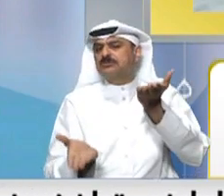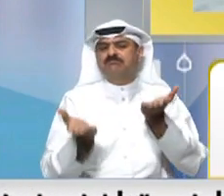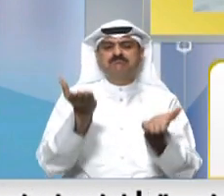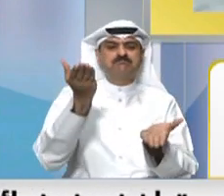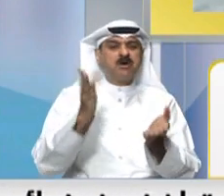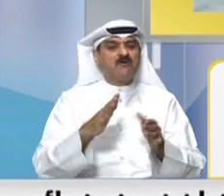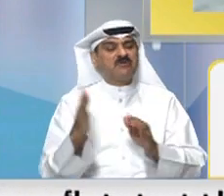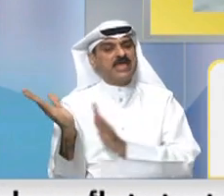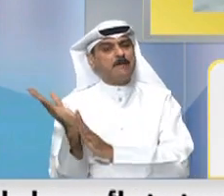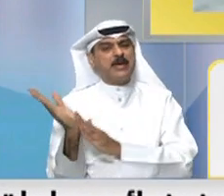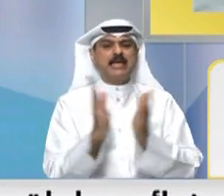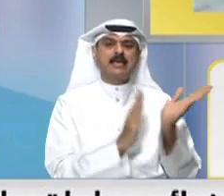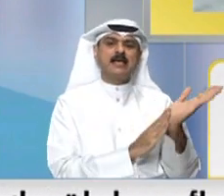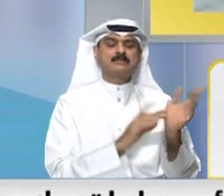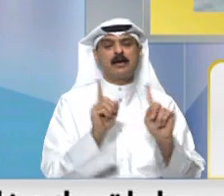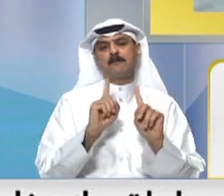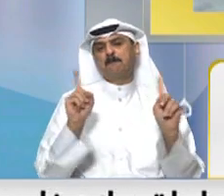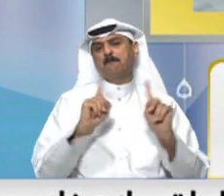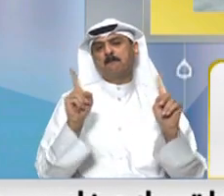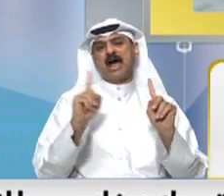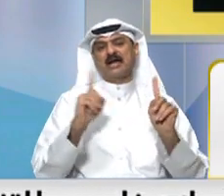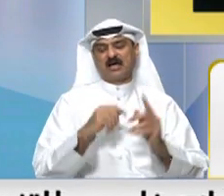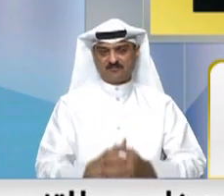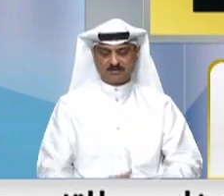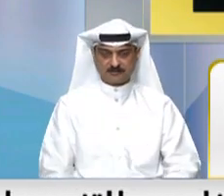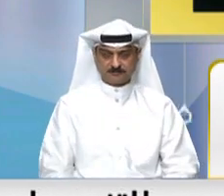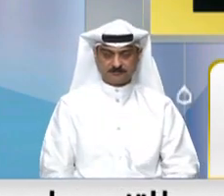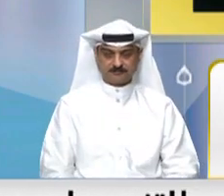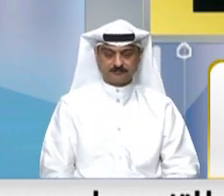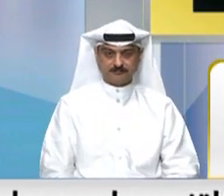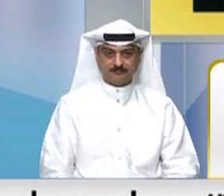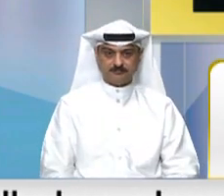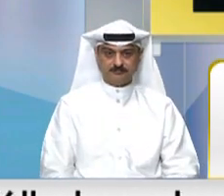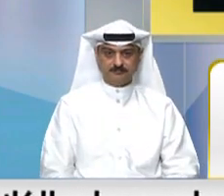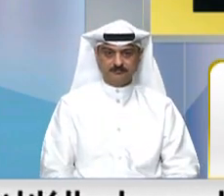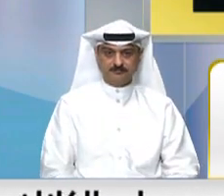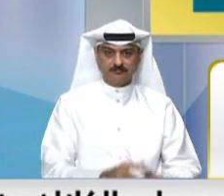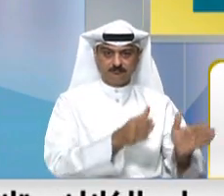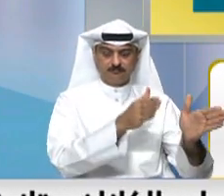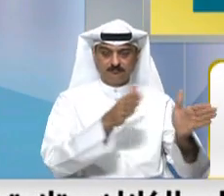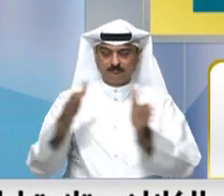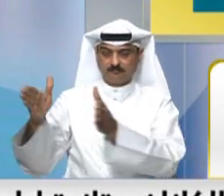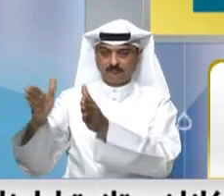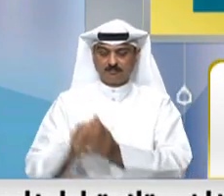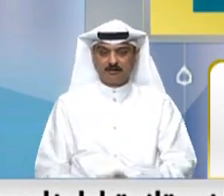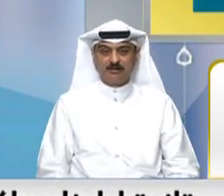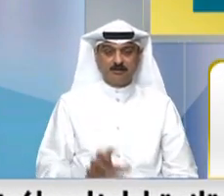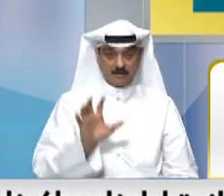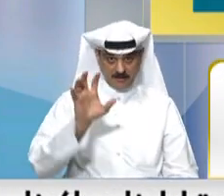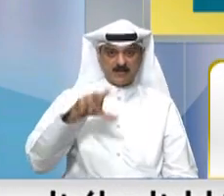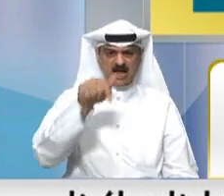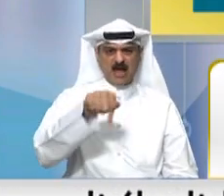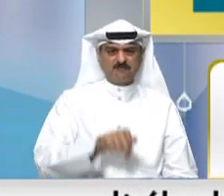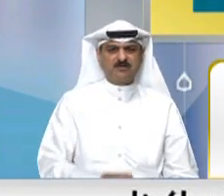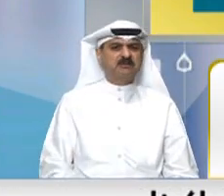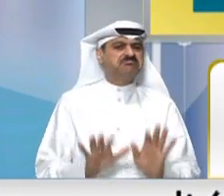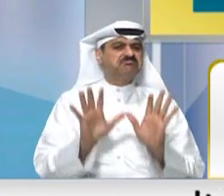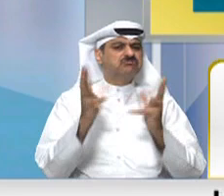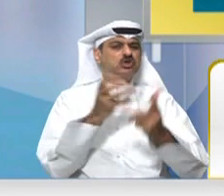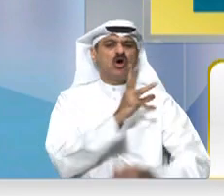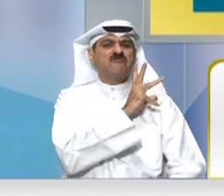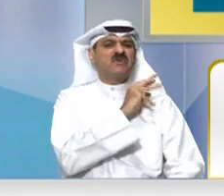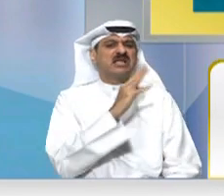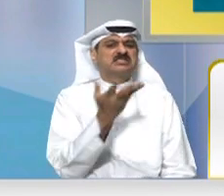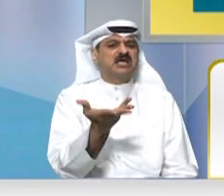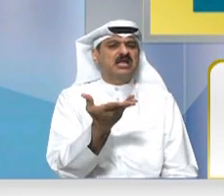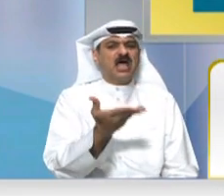واليسار في حظوظهم في البرلمان الأوروبي. نعم، يعني كما أشرت، هل تعتقد أن القضية الفلسطينية وما يحدث الآن